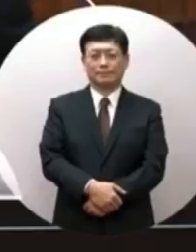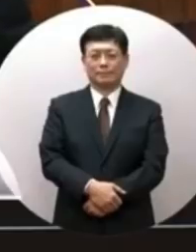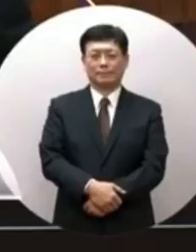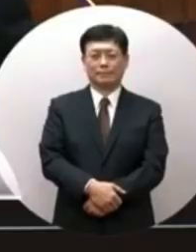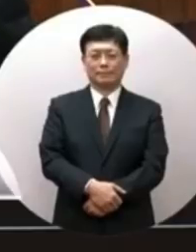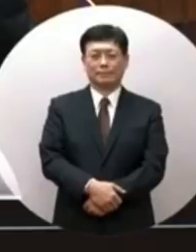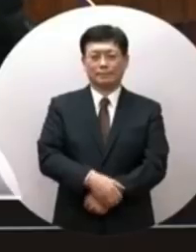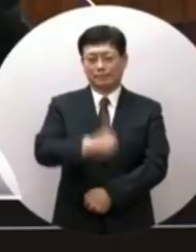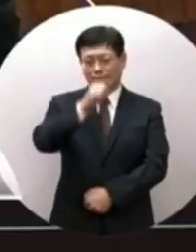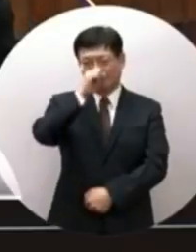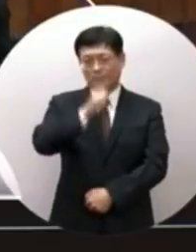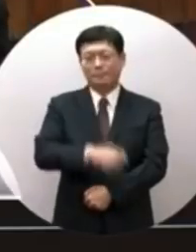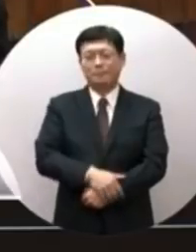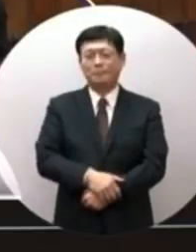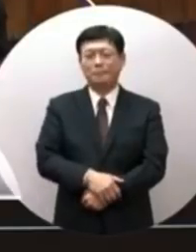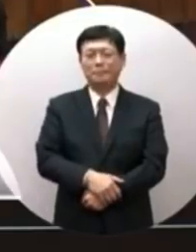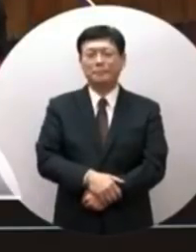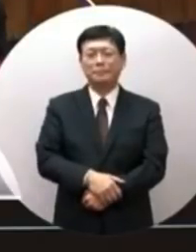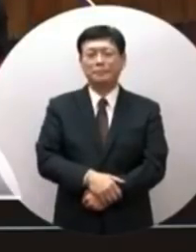好，